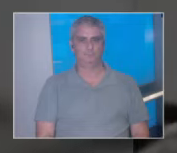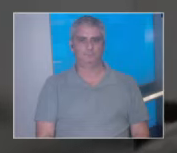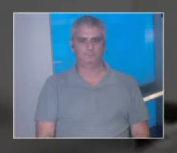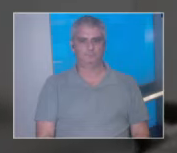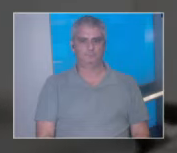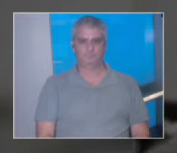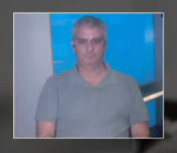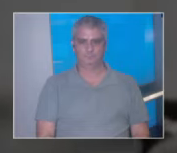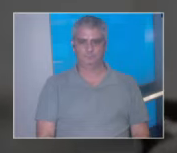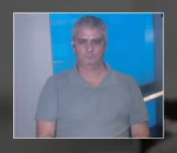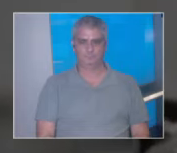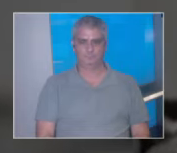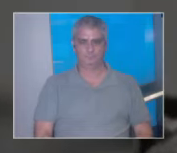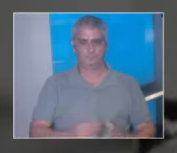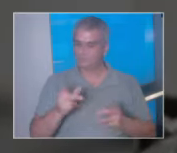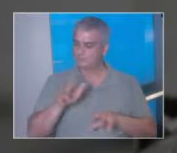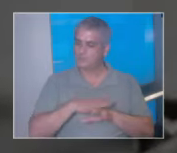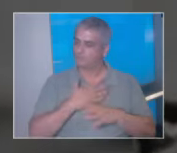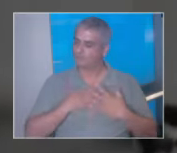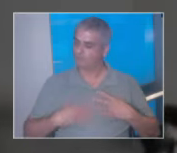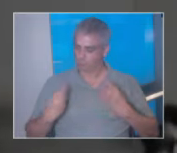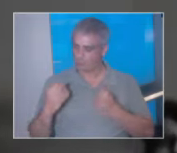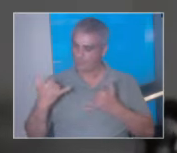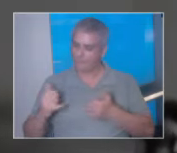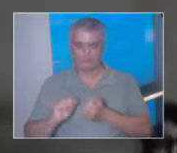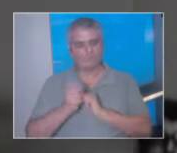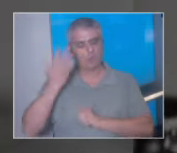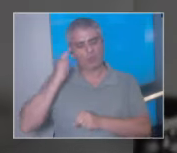טוב לו היום או בתקופת המערך?